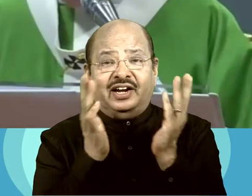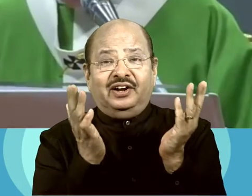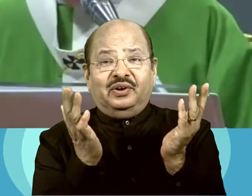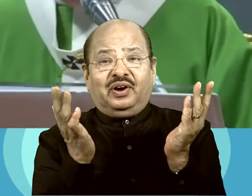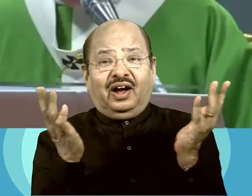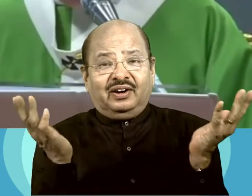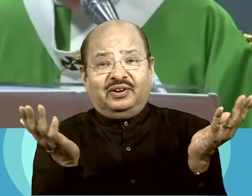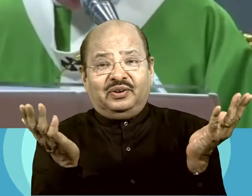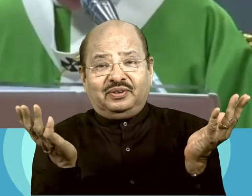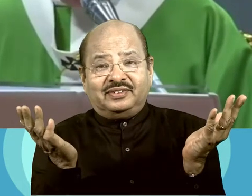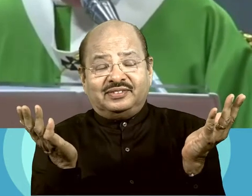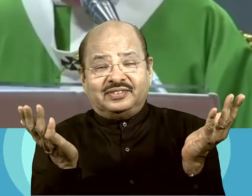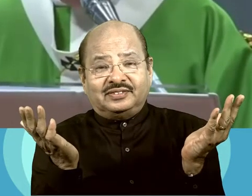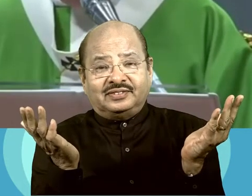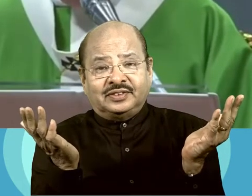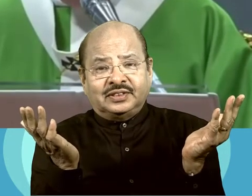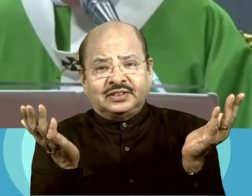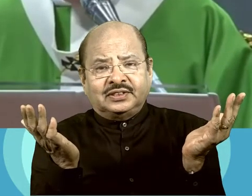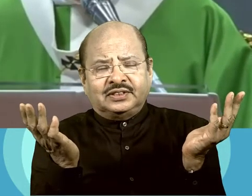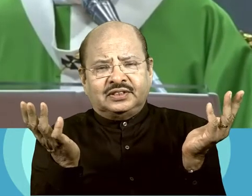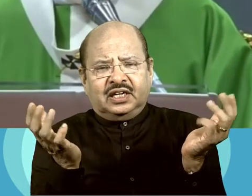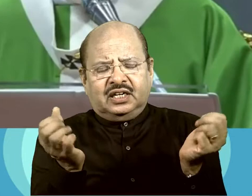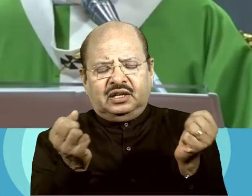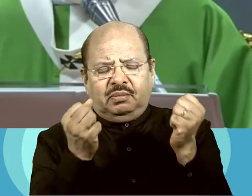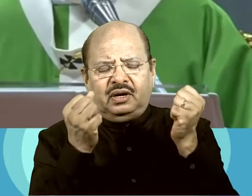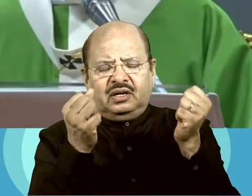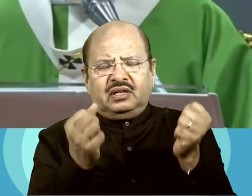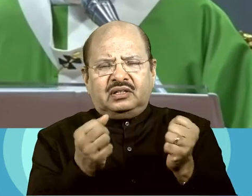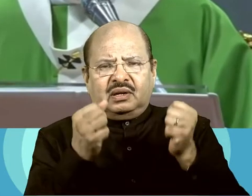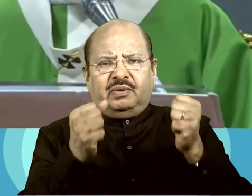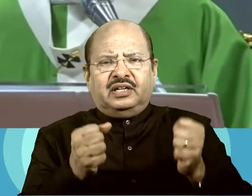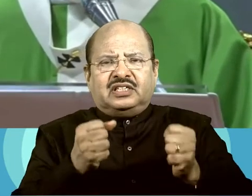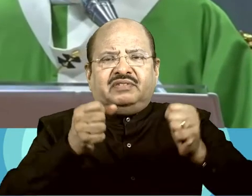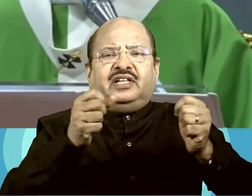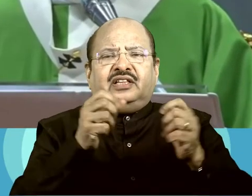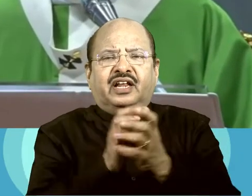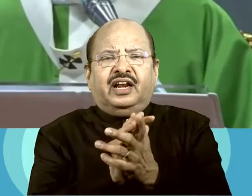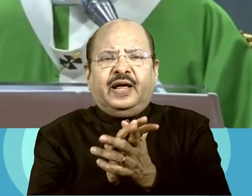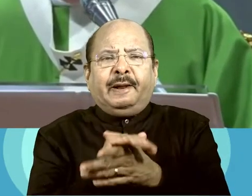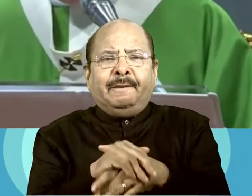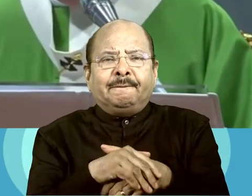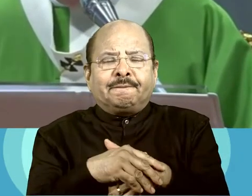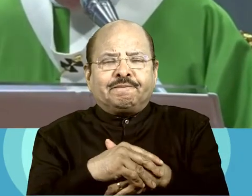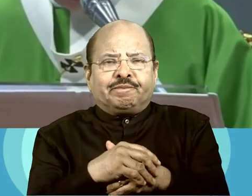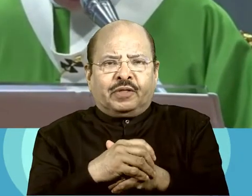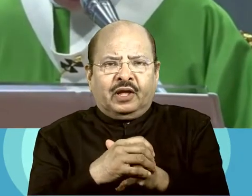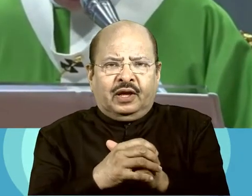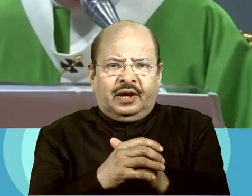വല്ല വണ്ടി ഉണ്ടോ, കാറുണ്ടോ? ഇതൊക്കെ നമ്മൾ നമ്മുടെ ജീവിതത്തിൻ്റെ